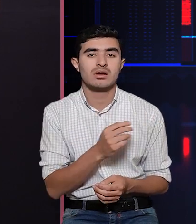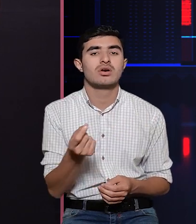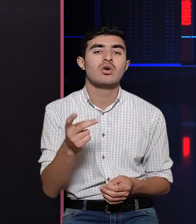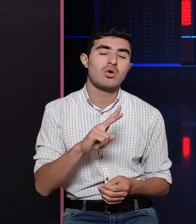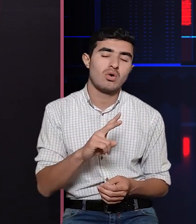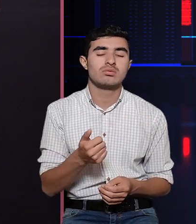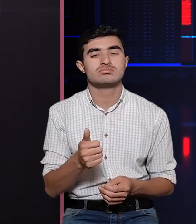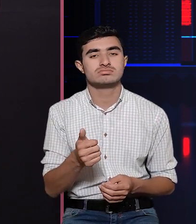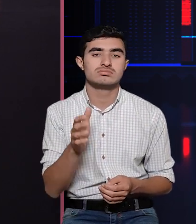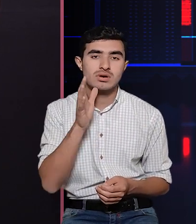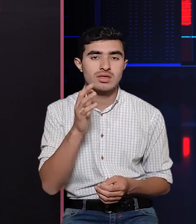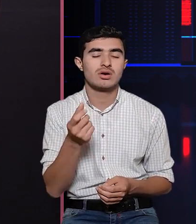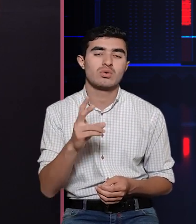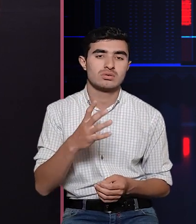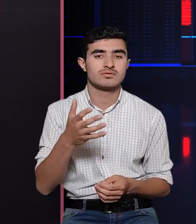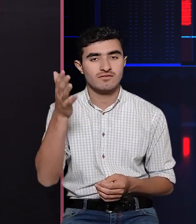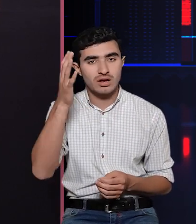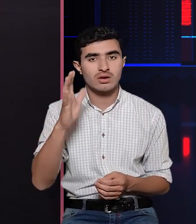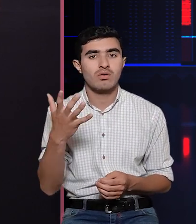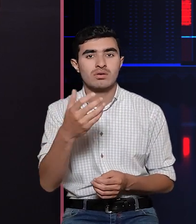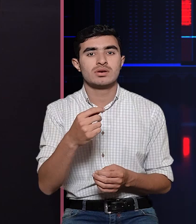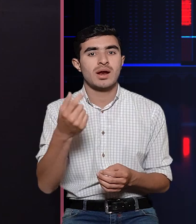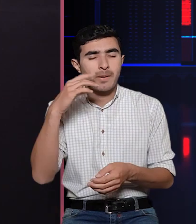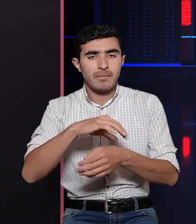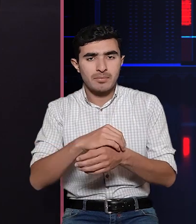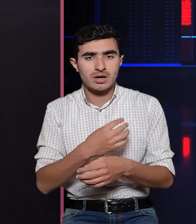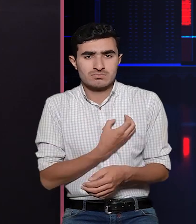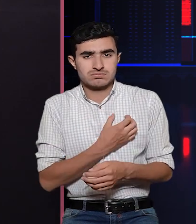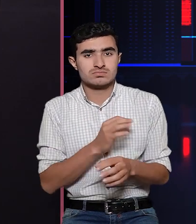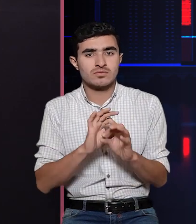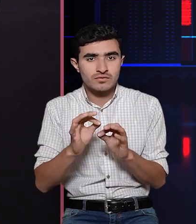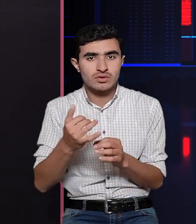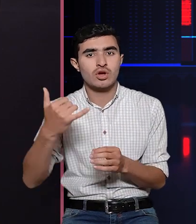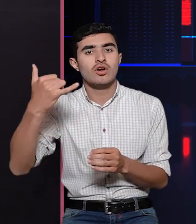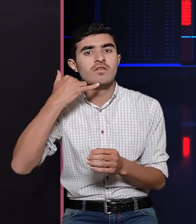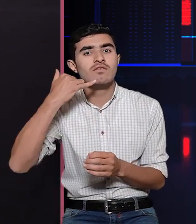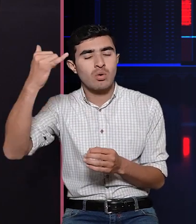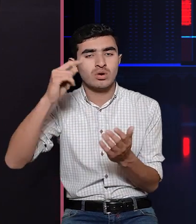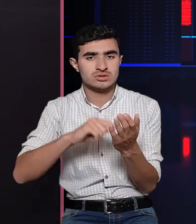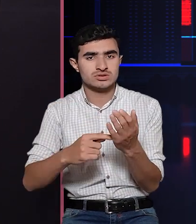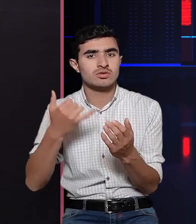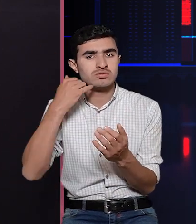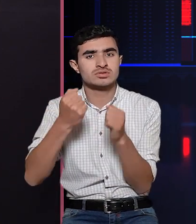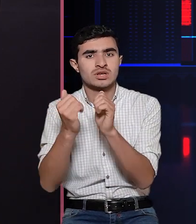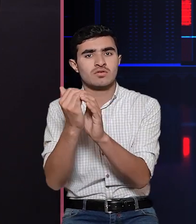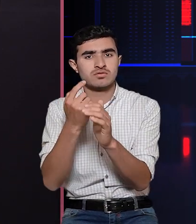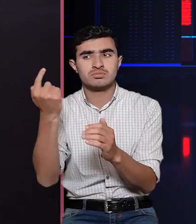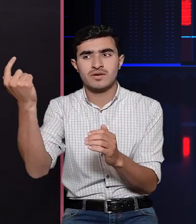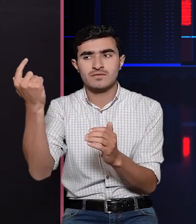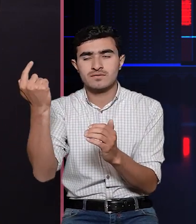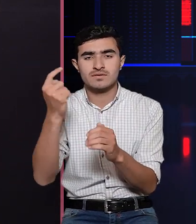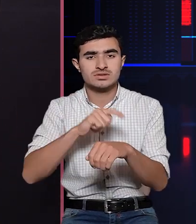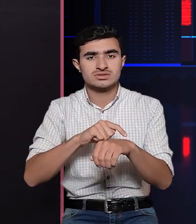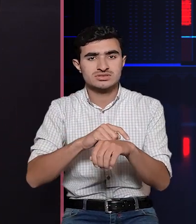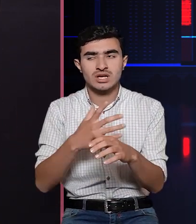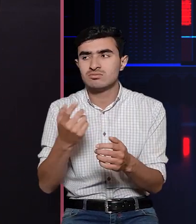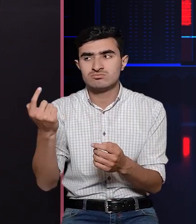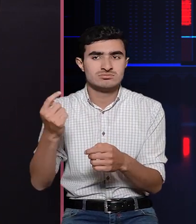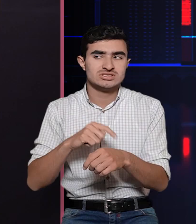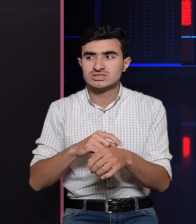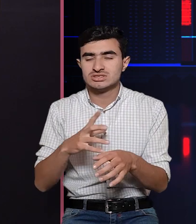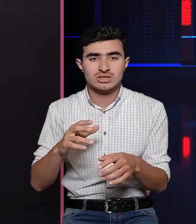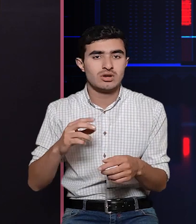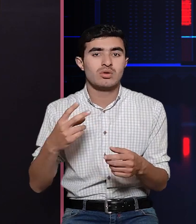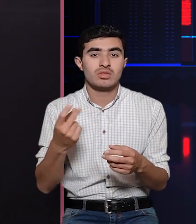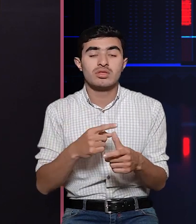کل کو کوئی ایمرجنسی ہوگی تو جب بھی آپ ڈائل کریں گے کسی کو آنے میں ٹائم لگے گا. لیکن اگر اس کو ہارٹ اٹیک ہو گیا ہے, اس کا کوئی گلے میں کچھ پھنس گیا ہے,